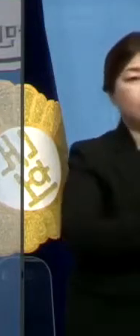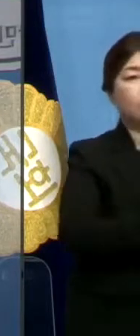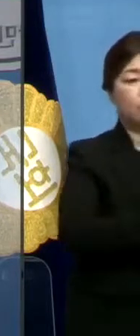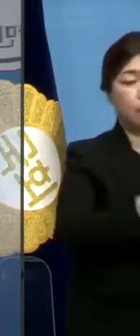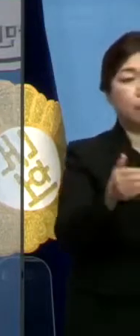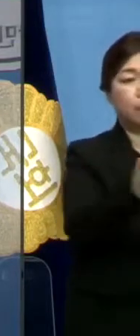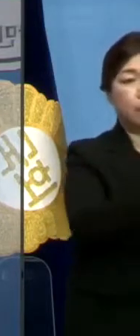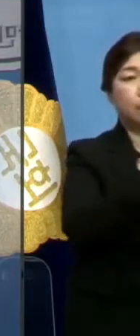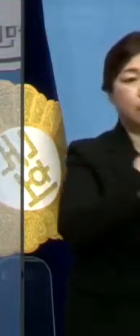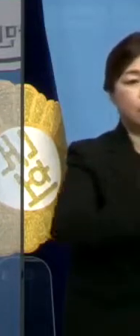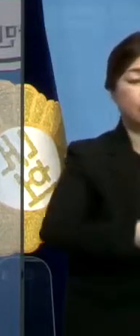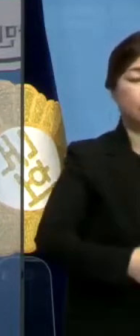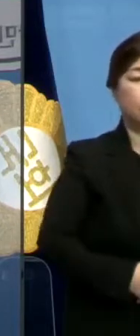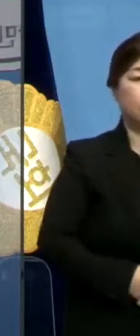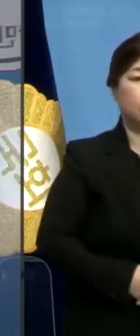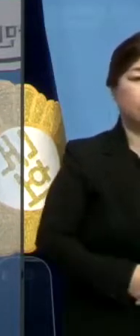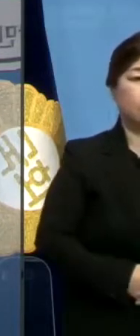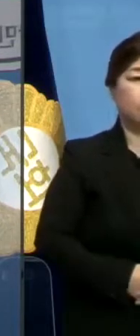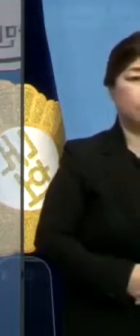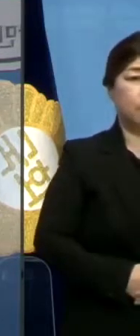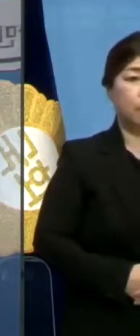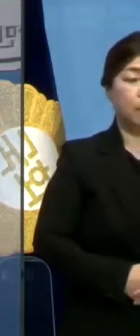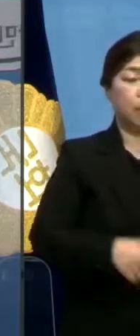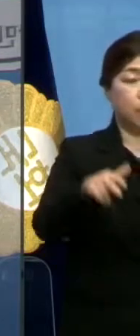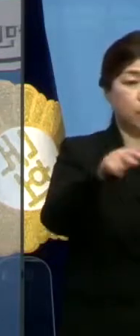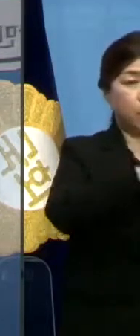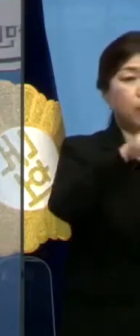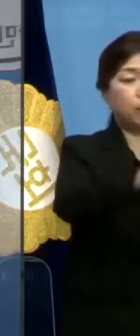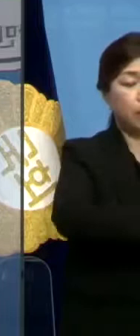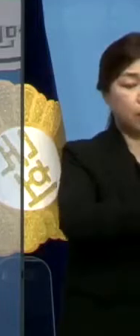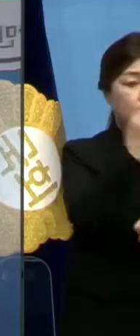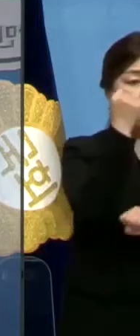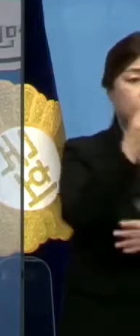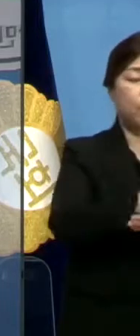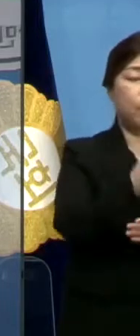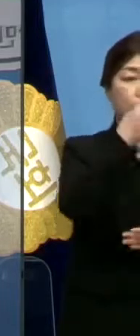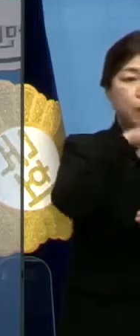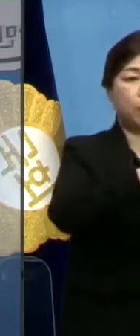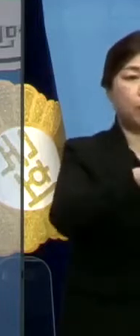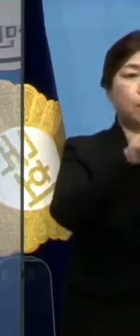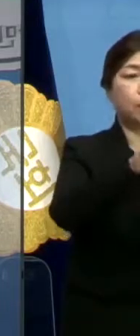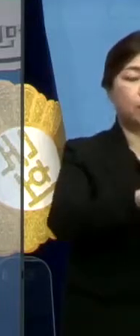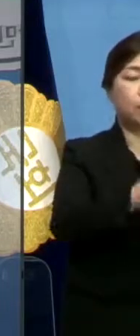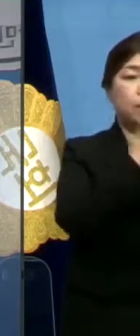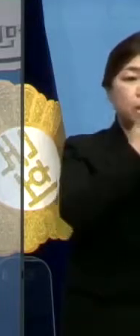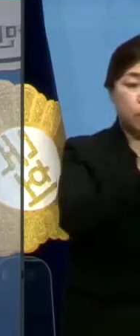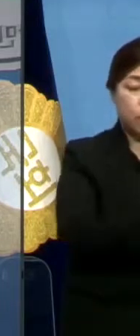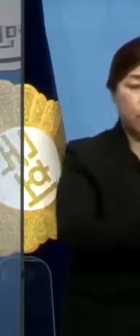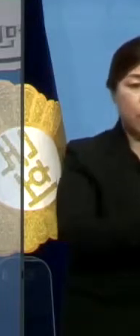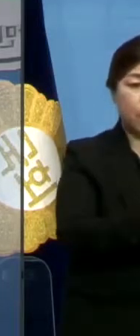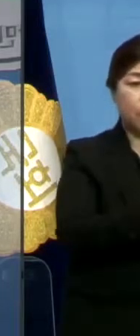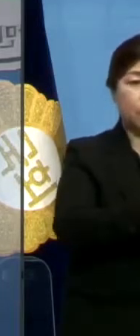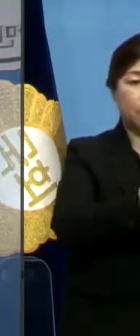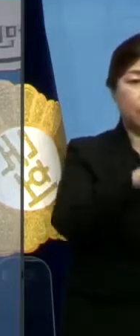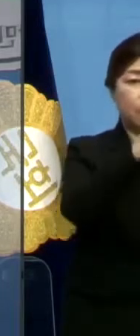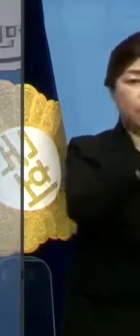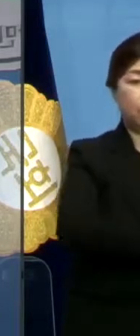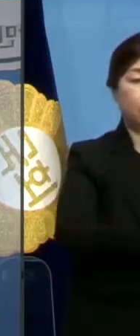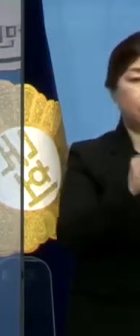손을 들어줬습니다. 종교의 자유는 헌법이 보장한 핵심적인